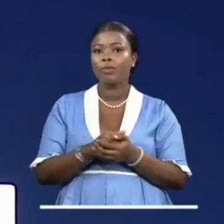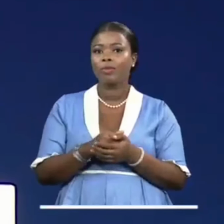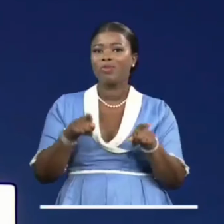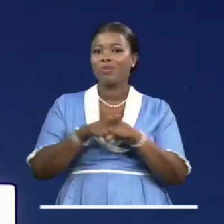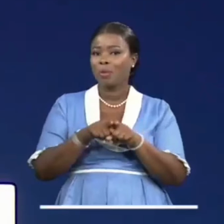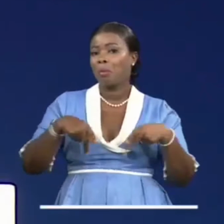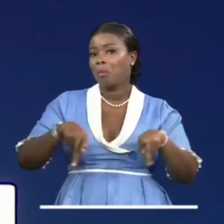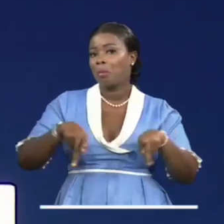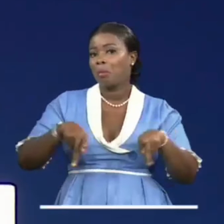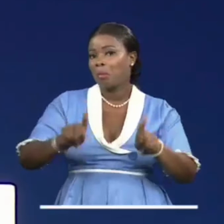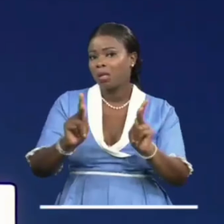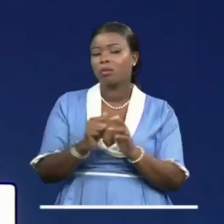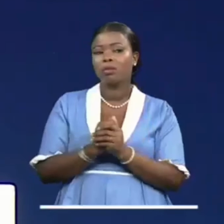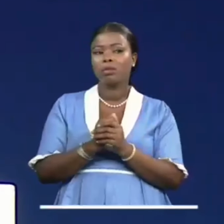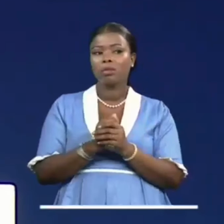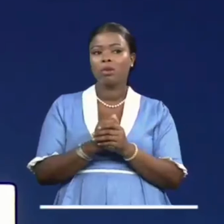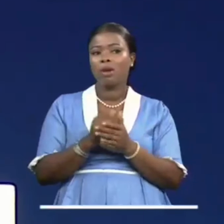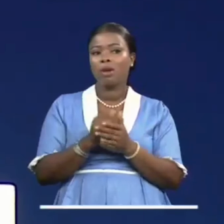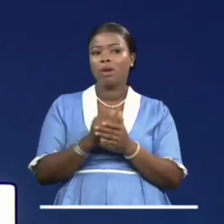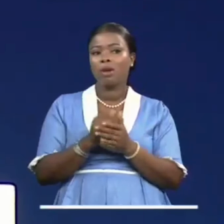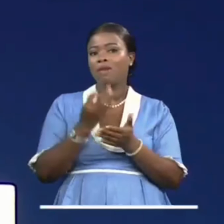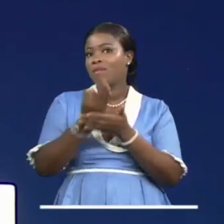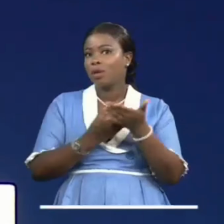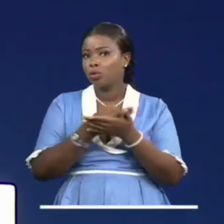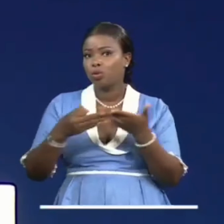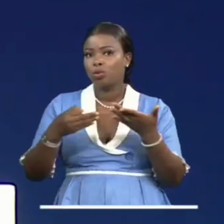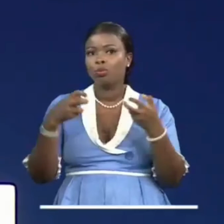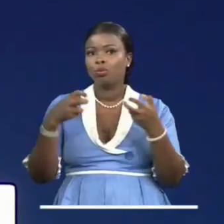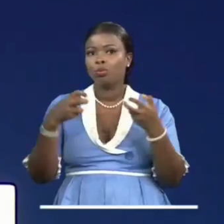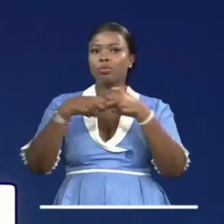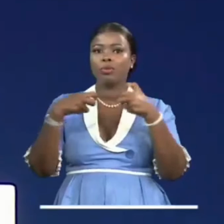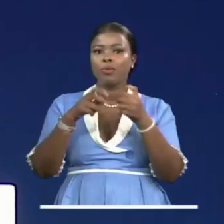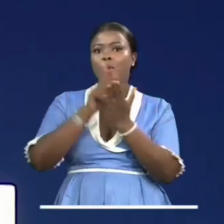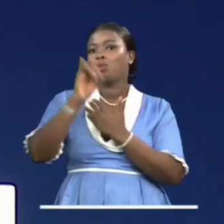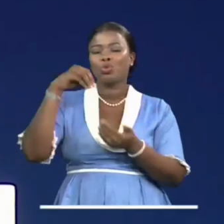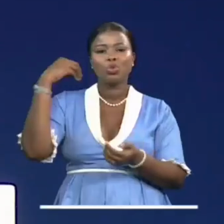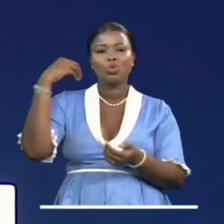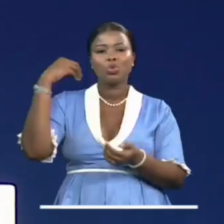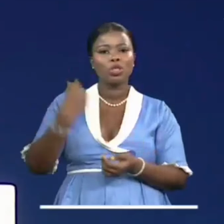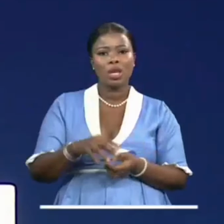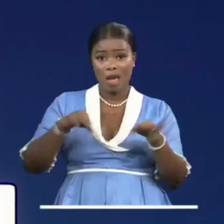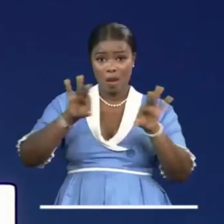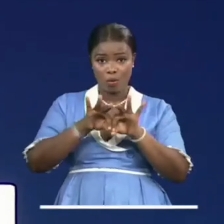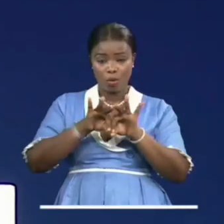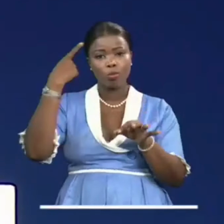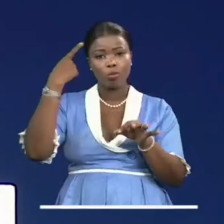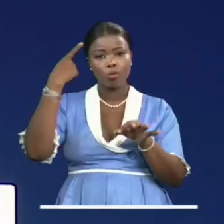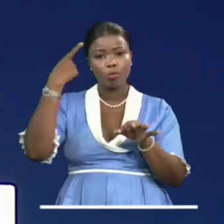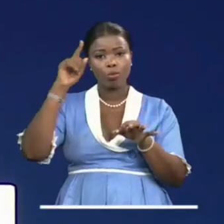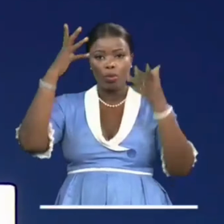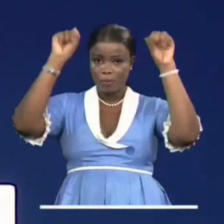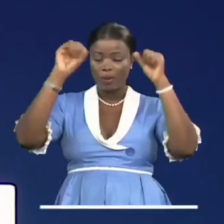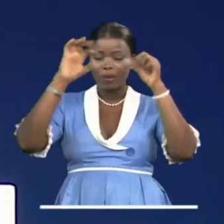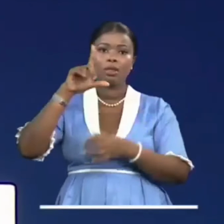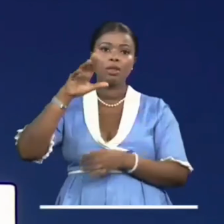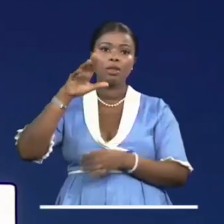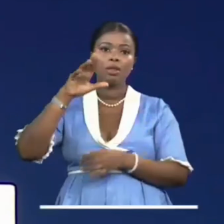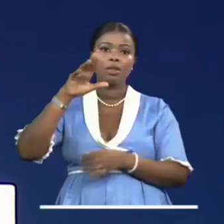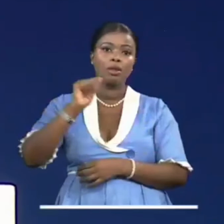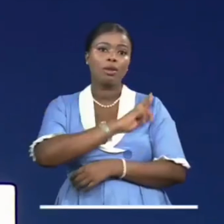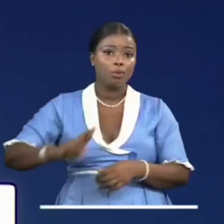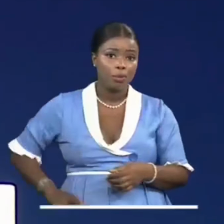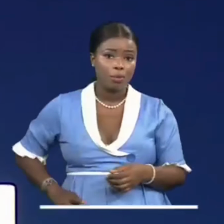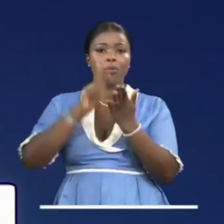réduire drastiquement la facture d'électricité vraiment est un projet cher au président de la République et c'est un projet qui va attirer beaucoup d'attention ainsi que le